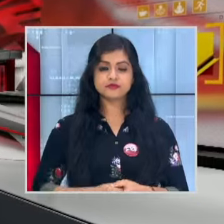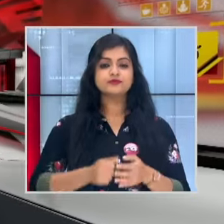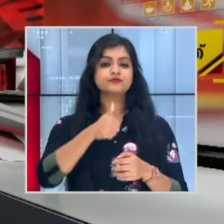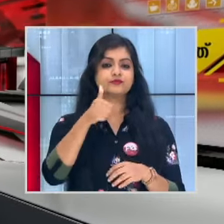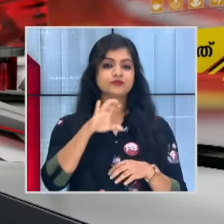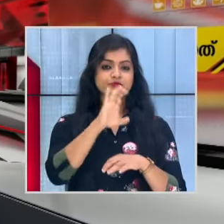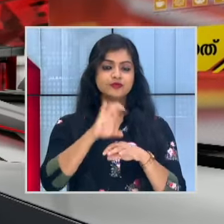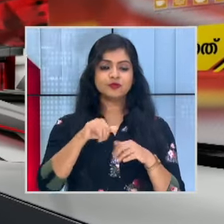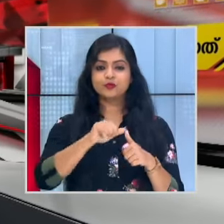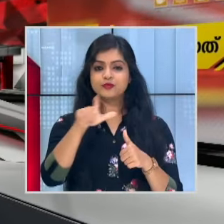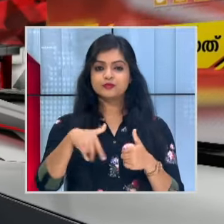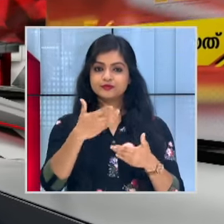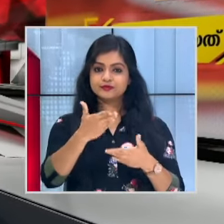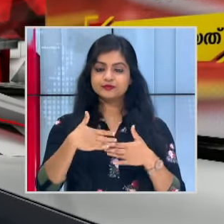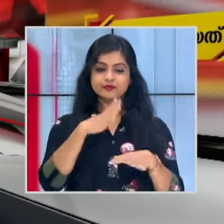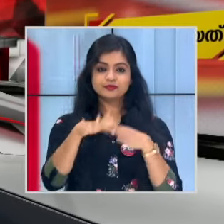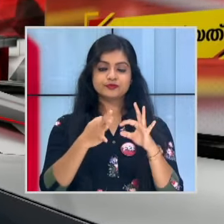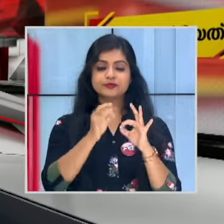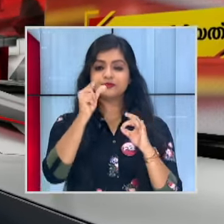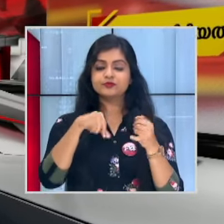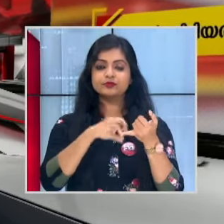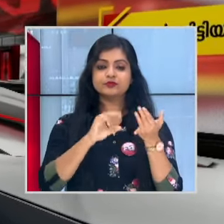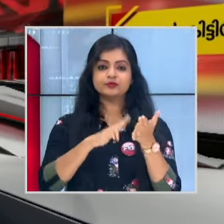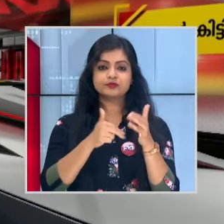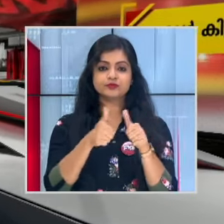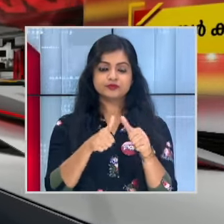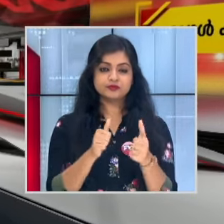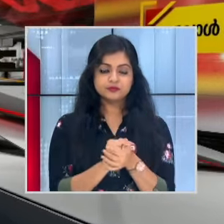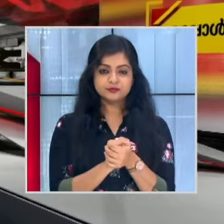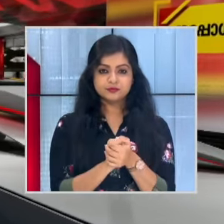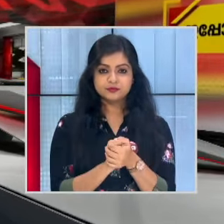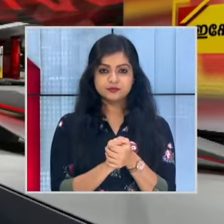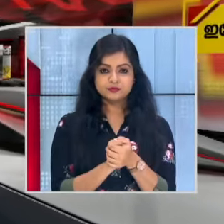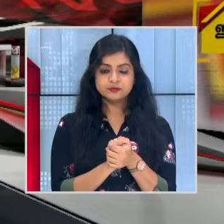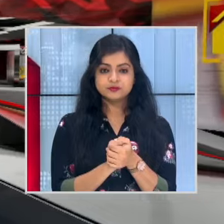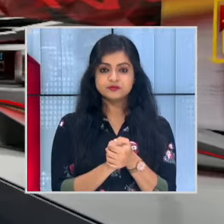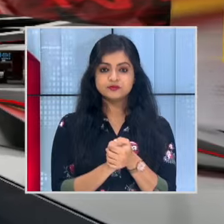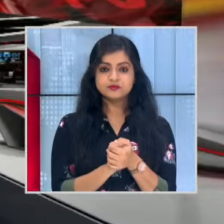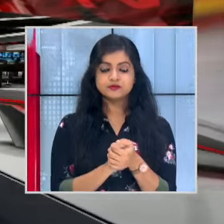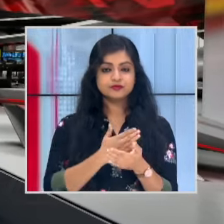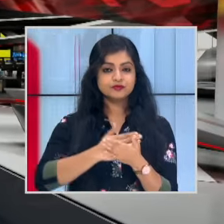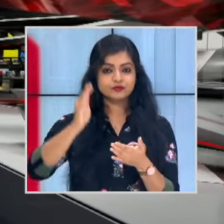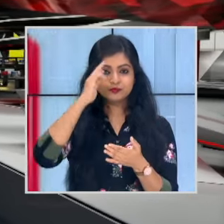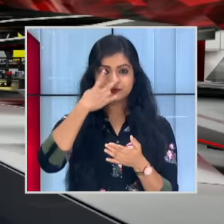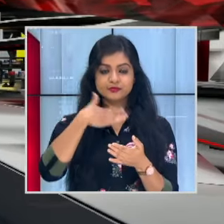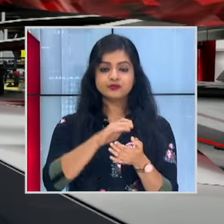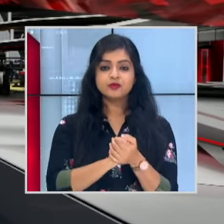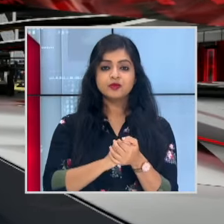ഗുഡ് ഈവനിംഗ് 24 എല്ലാ പ്രേക്ഷകർക്കും ഇപ്പോൾ കിട്ടിയതിലേക്ക് സ്വാഗതം. ഞാൻ പ്രവിതാലക്ഷ്മി. എന്നോടൊപ്പം കേൾവി പരിമിതരെ സഹായിക്കാൻ സോനാചെറിയും ചേരുന്നു. വിശദമായ